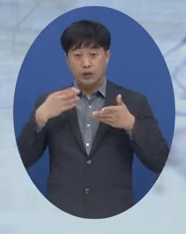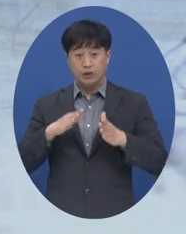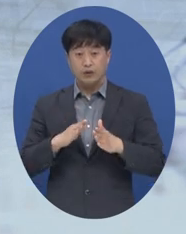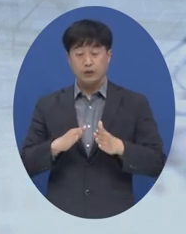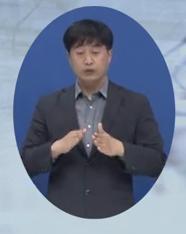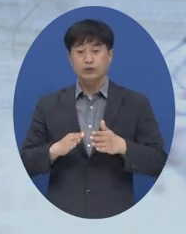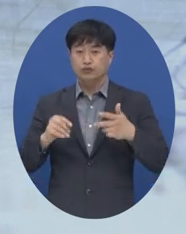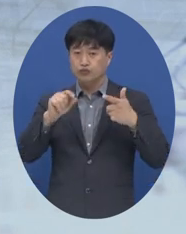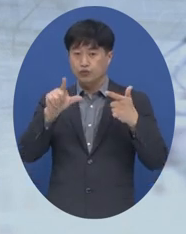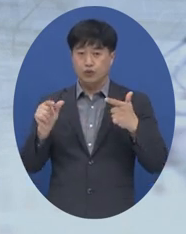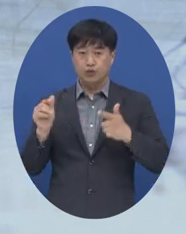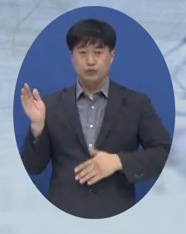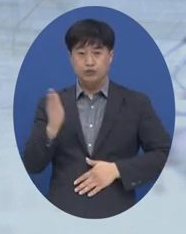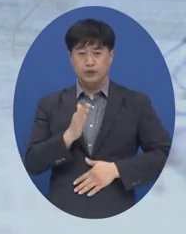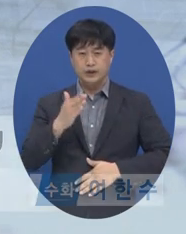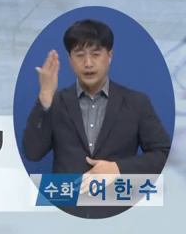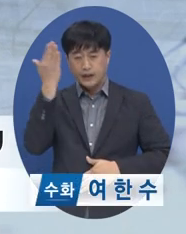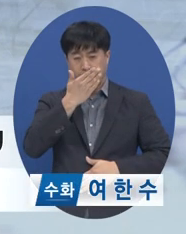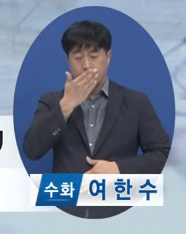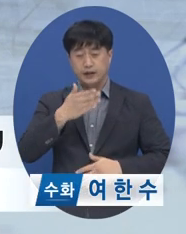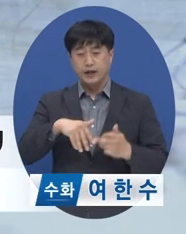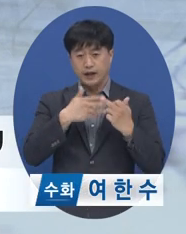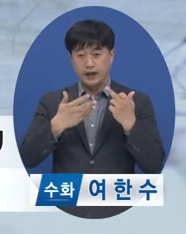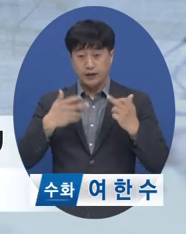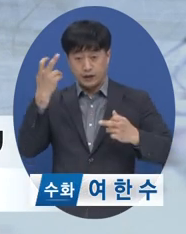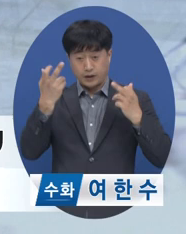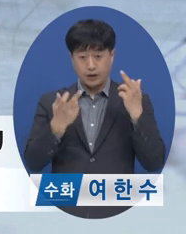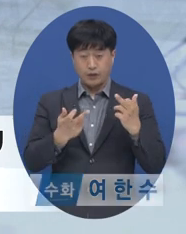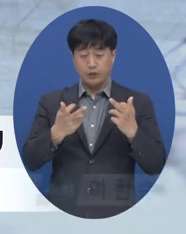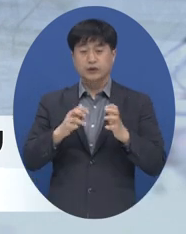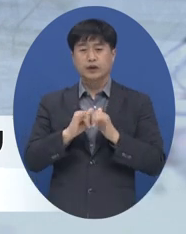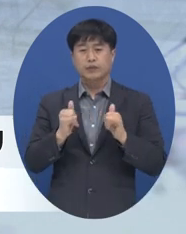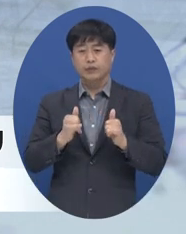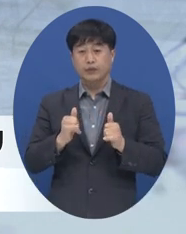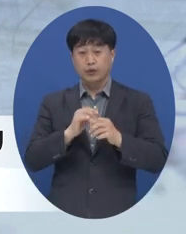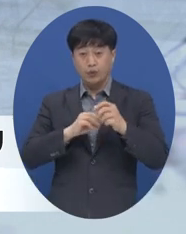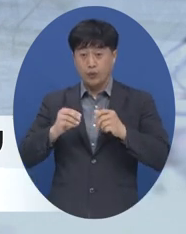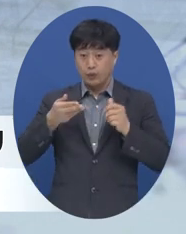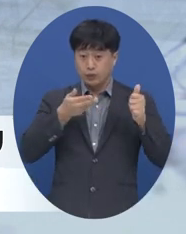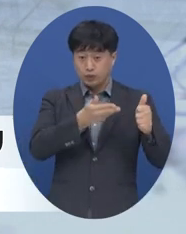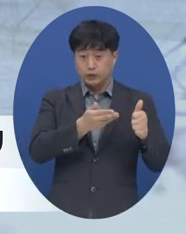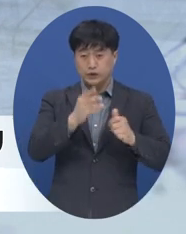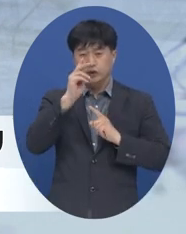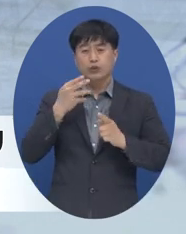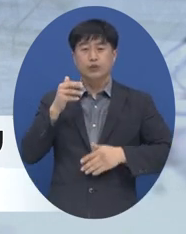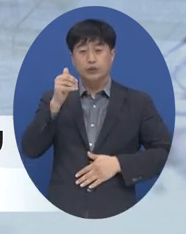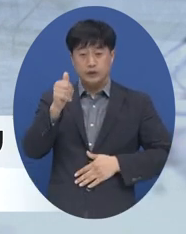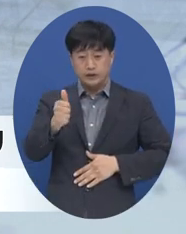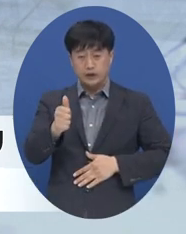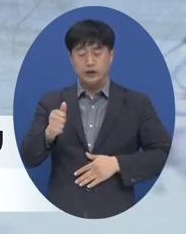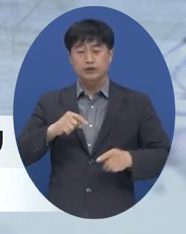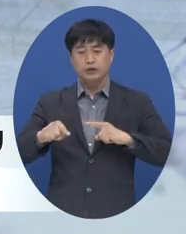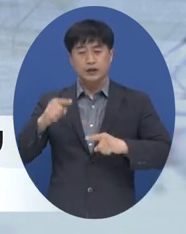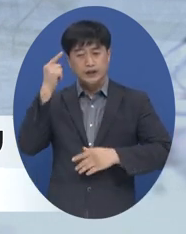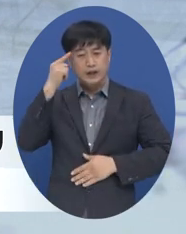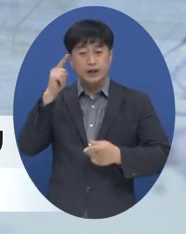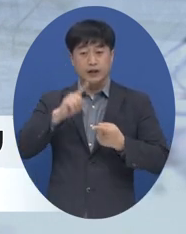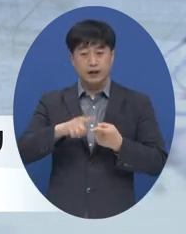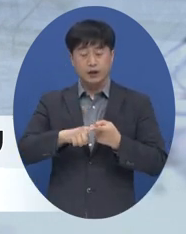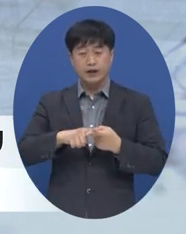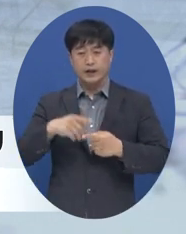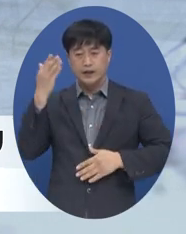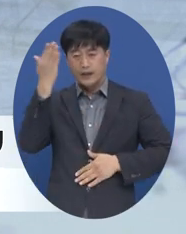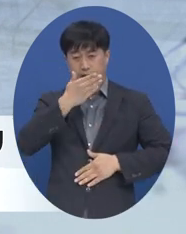경기도는 지난해 6월부터 깨끗한 하천계곡을 주민에게 돌려줘야 한다는 이재명 지사의 정책 의지에 따라